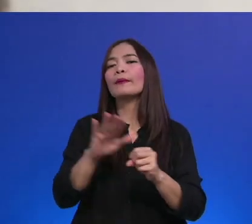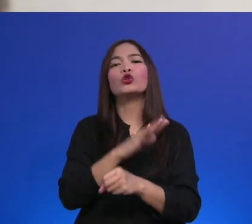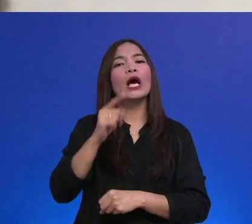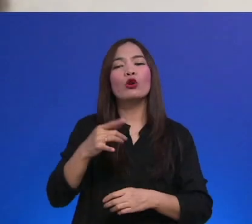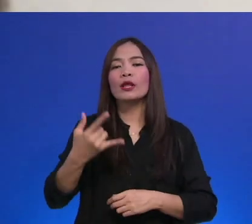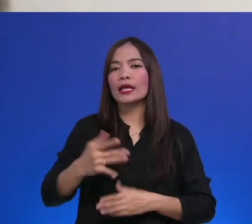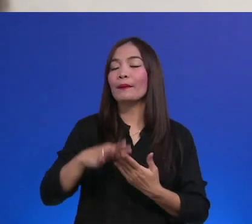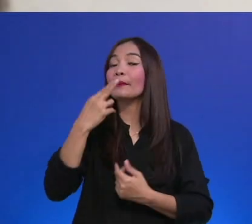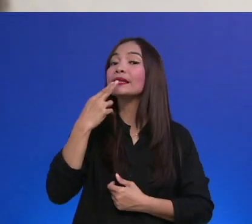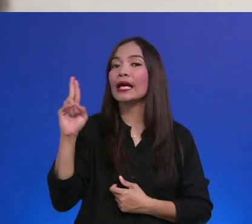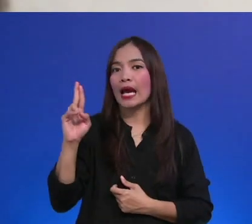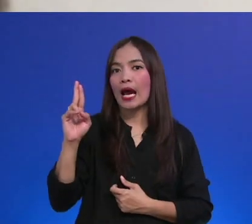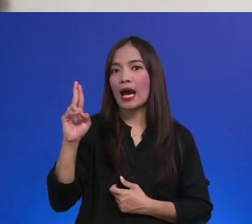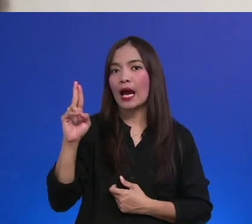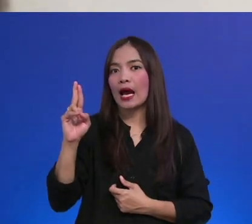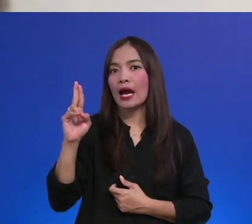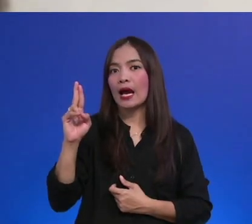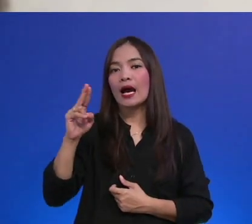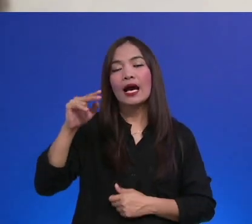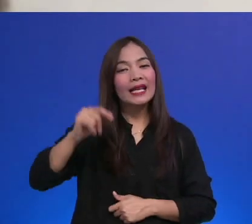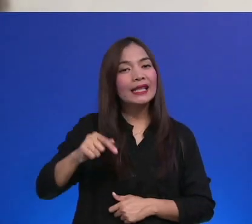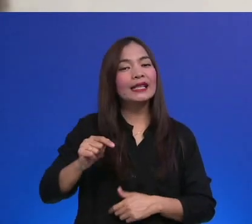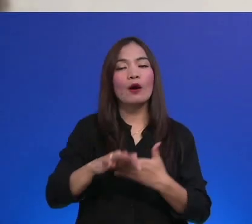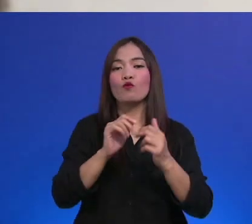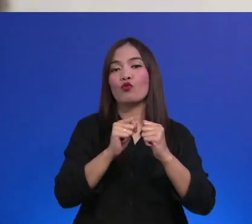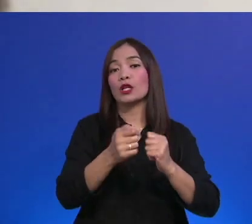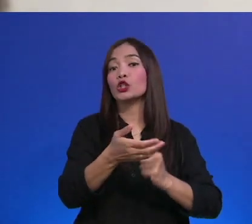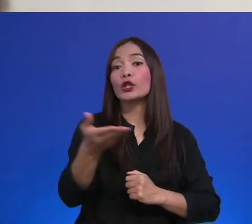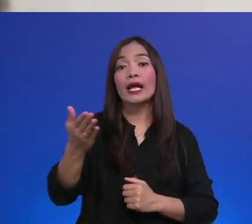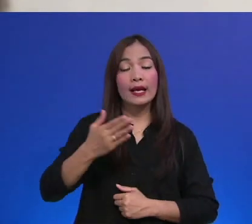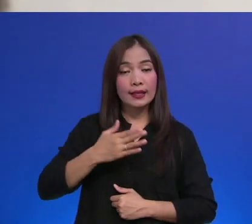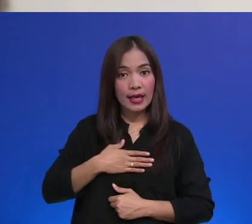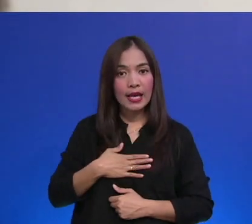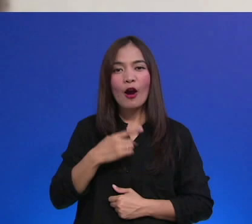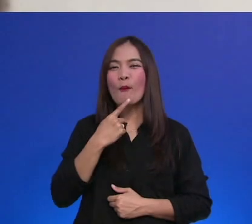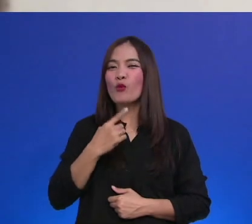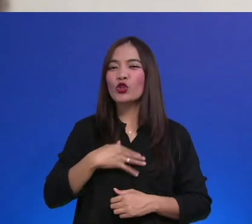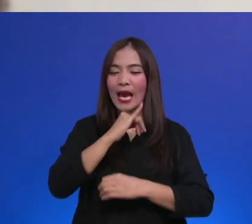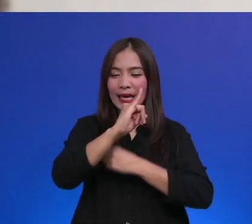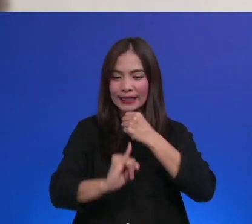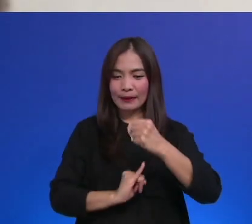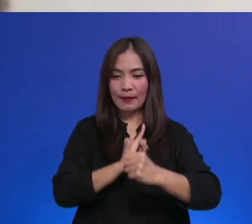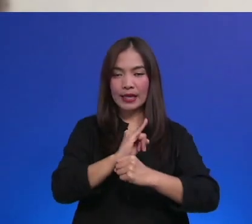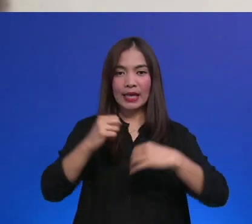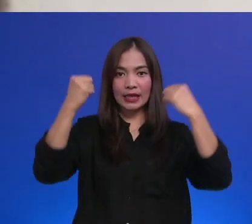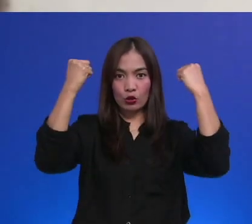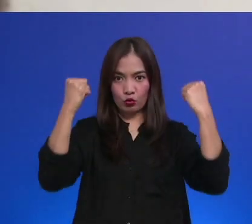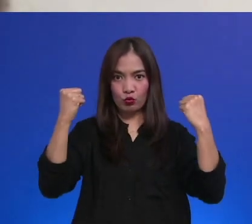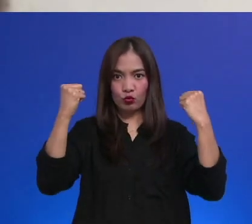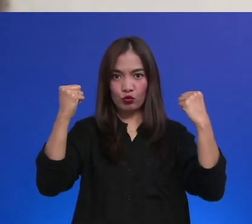ini akan membuat saudara dan saya memiliki iman yang kokoh